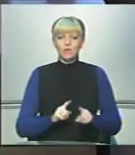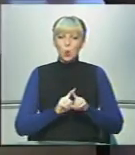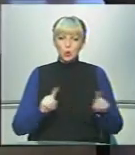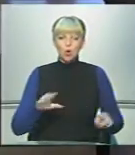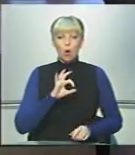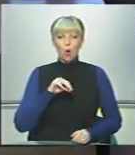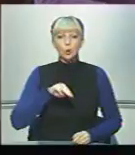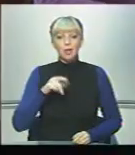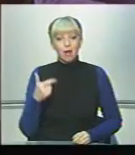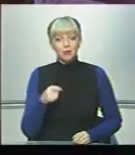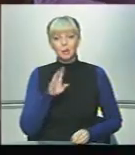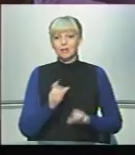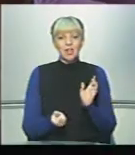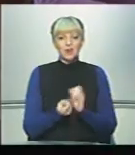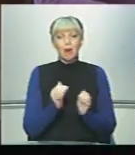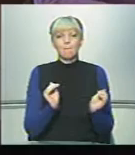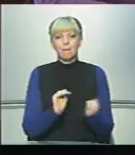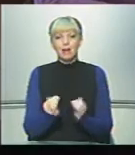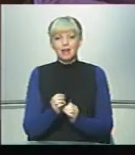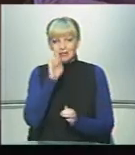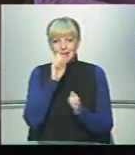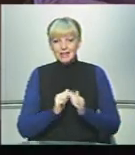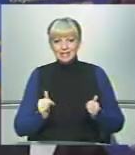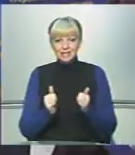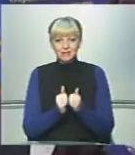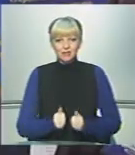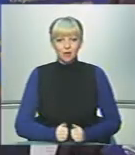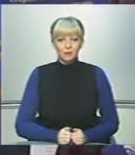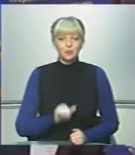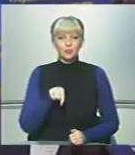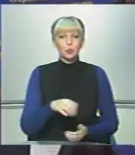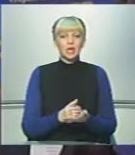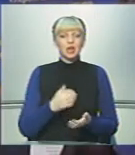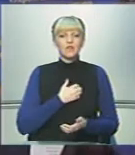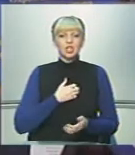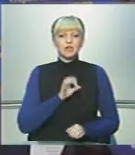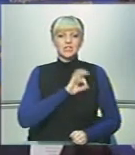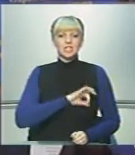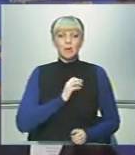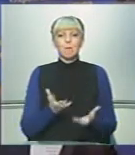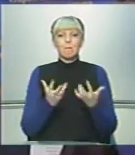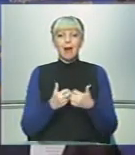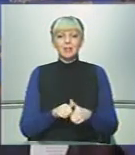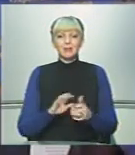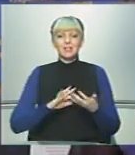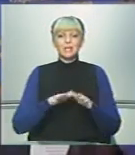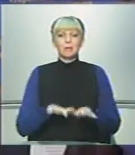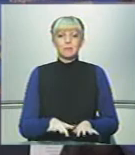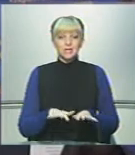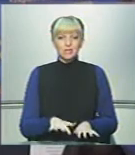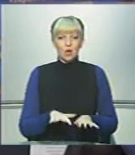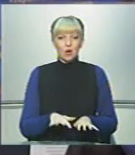в ОТГ, аби там не виникали маленькі князівства. Тут є важливо застосовувати механізми, які в сільській